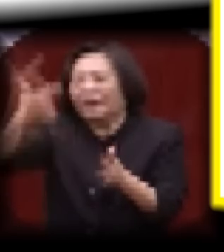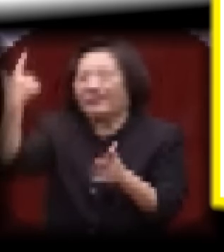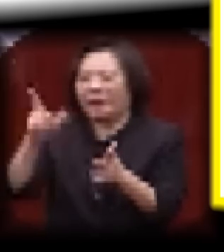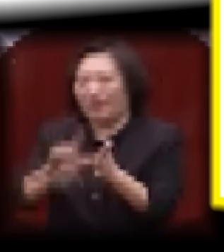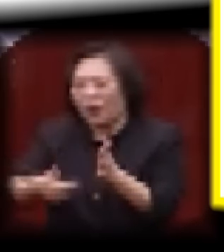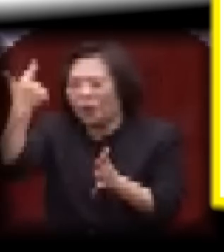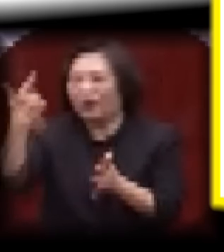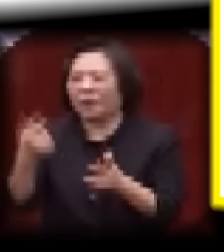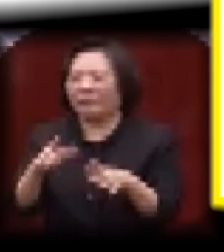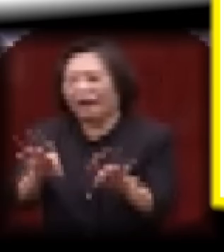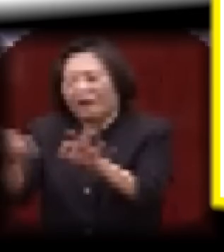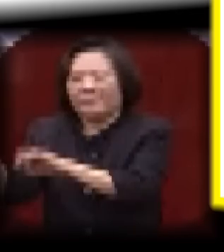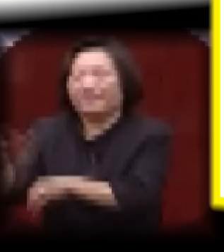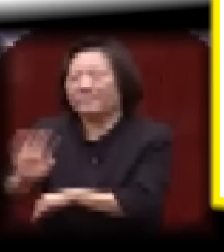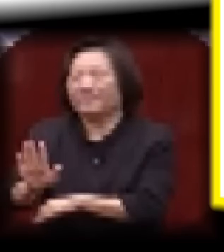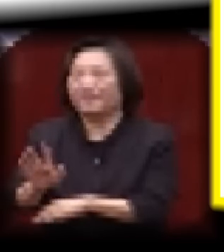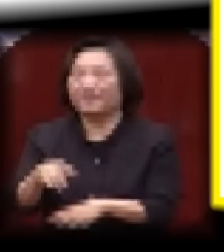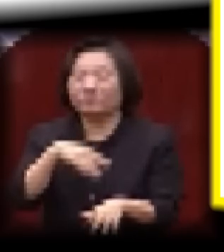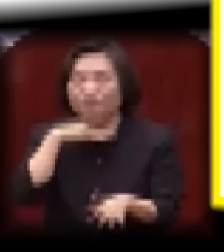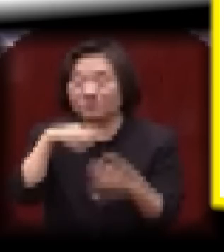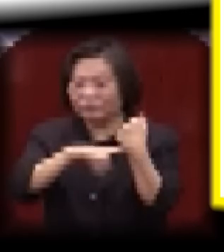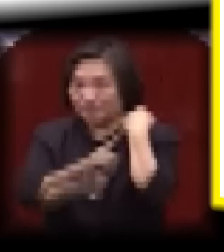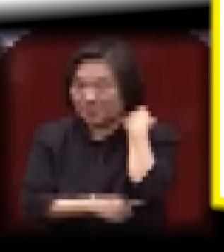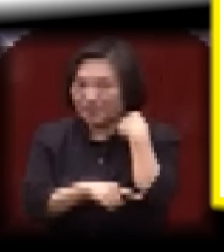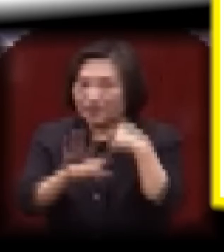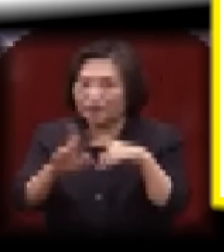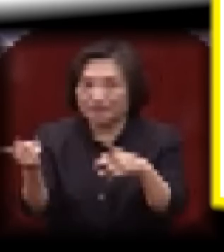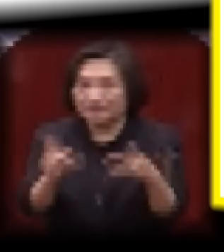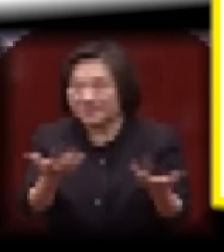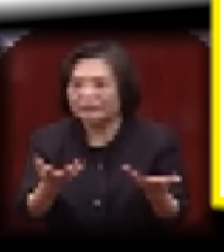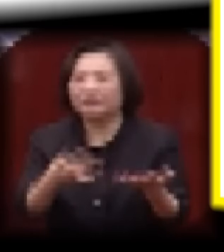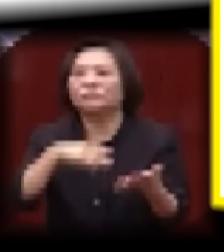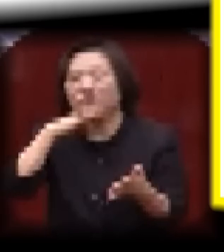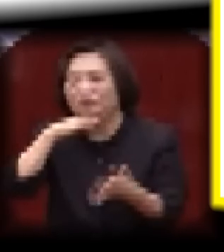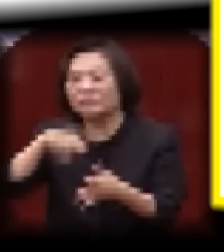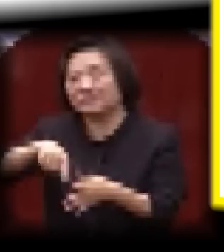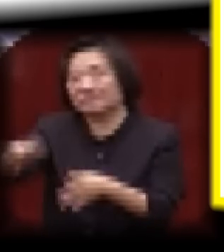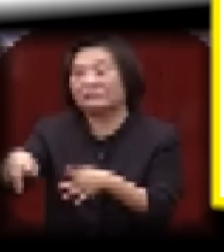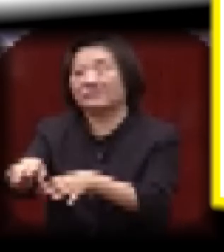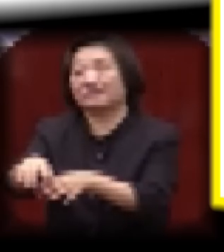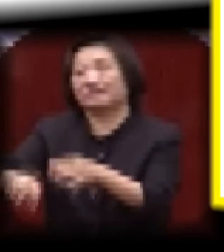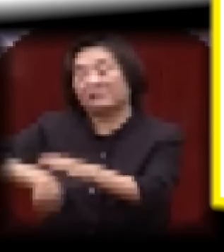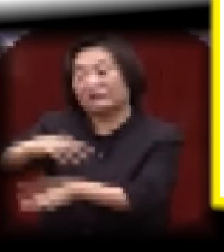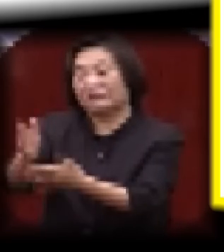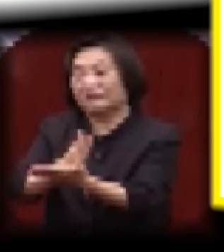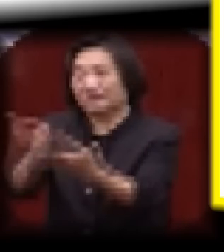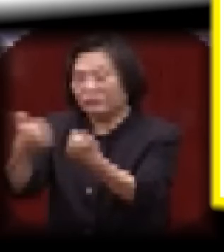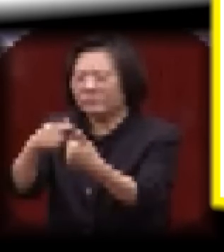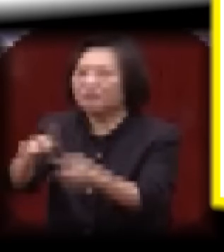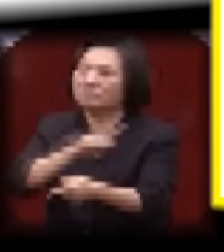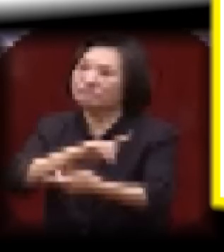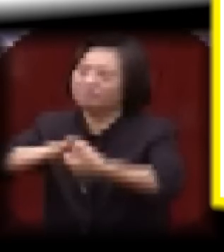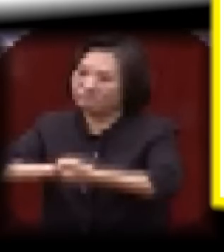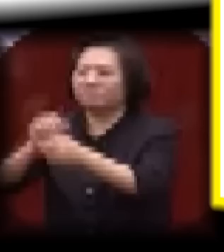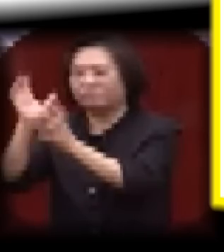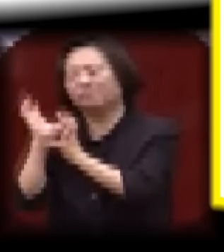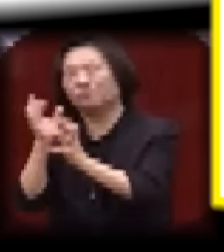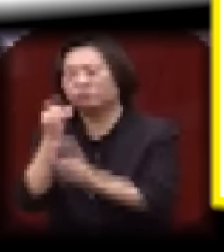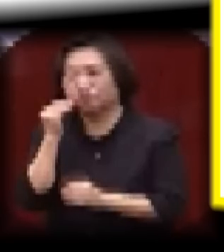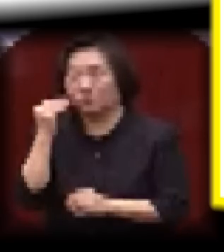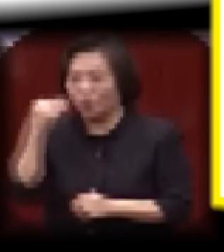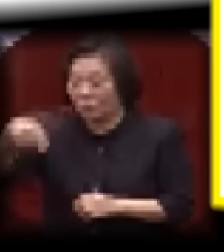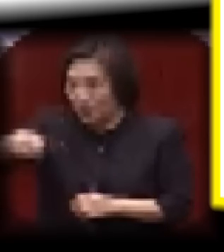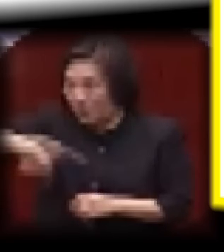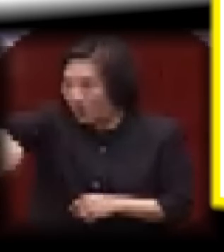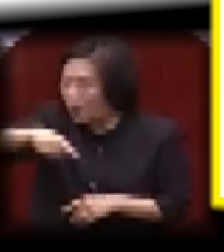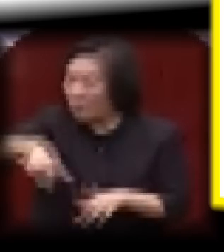呢，后续的法律的变化证投审会自己要思考看看。所以我目前是这样的，只要一旦投审会有做出决定，你